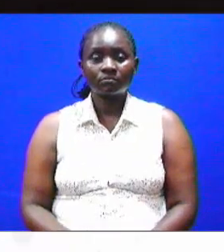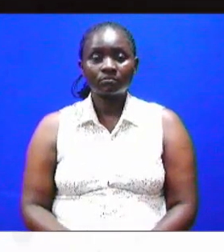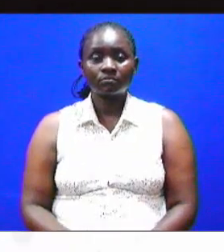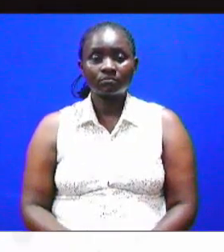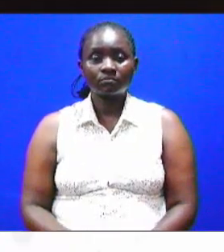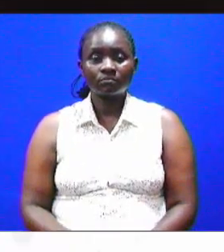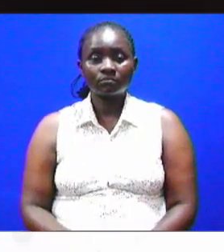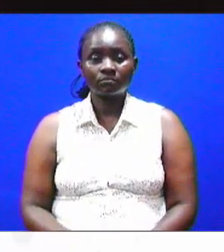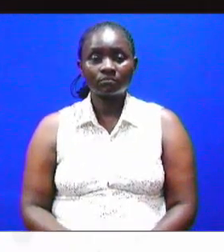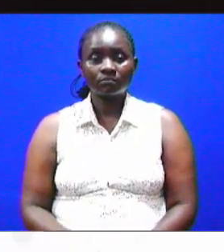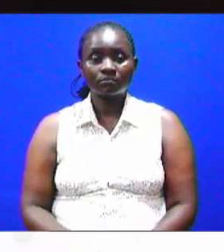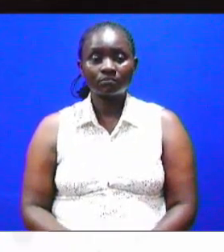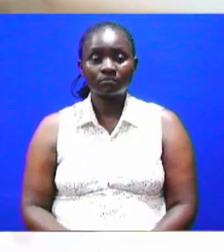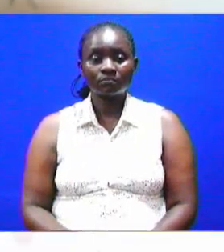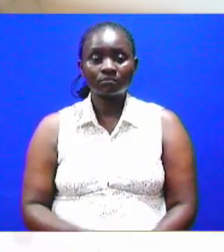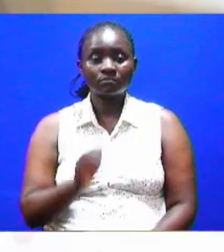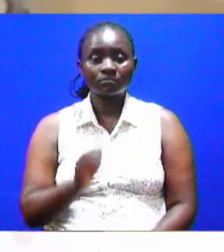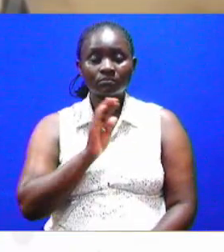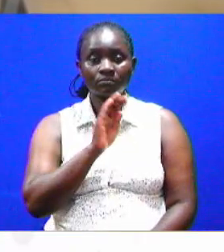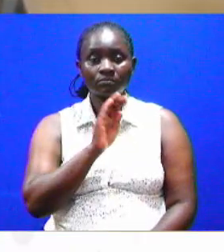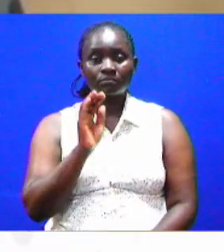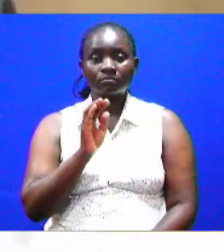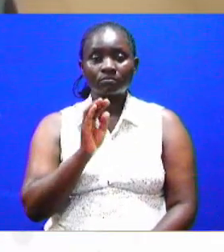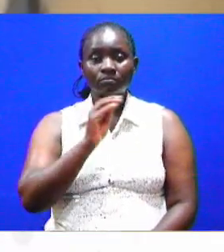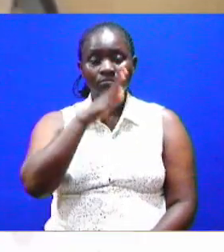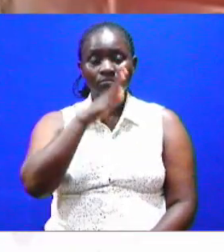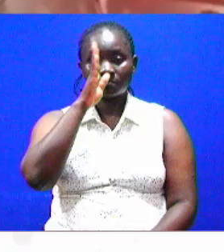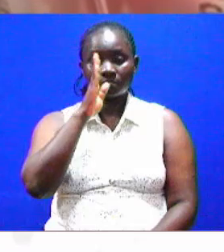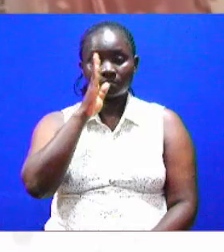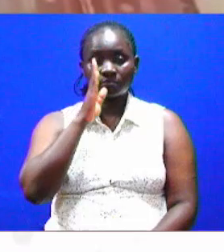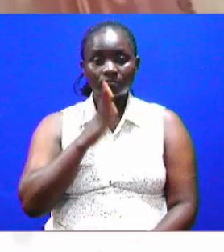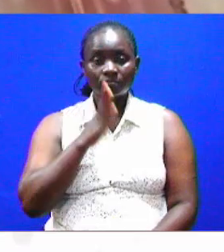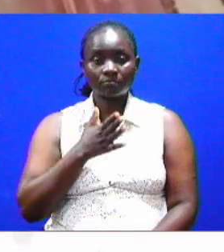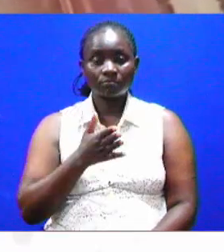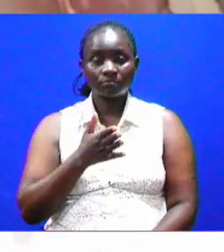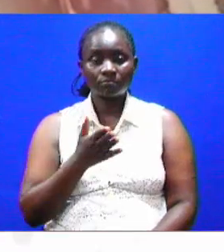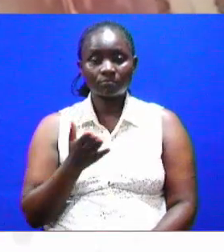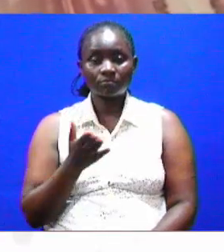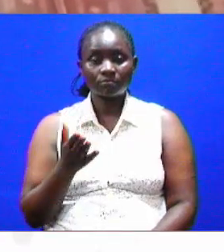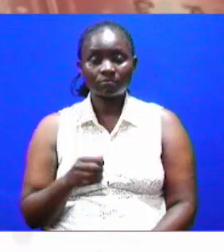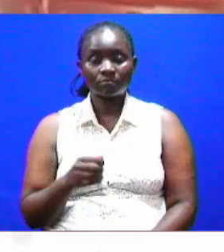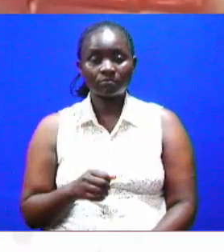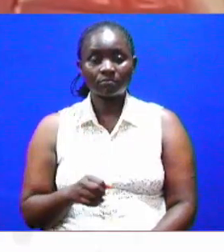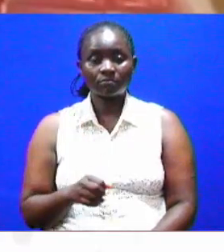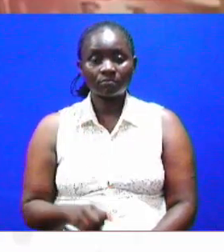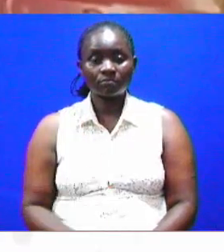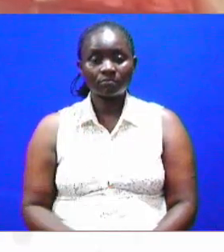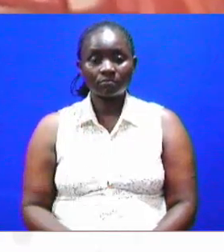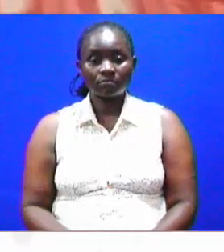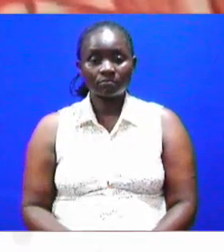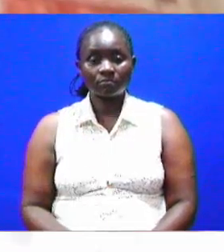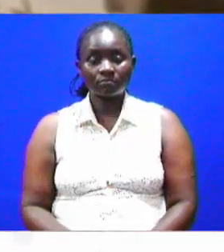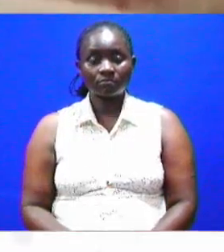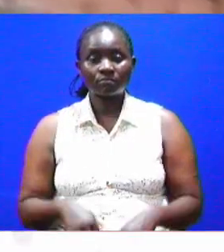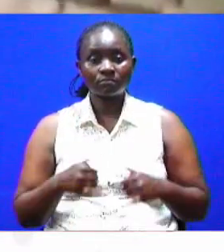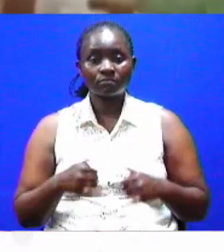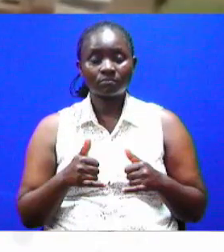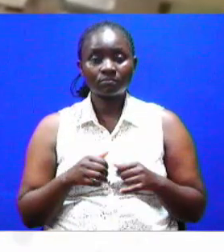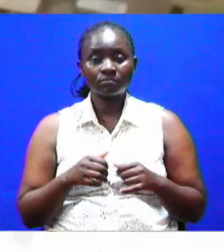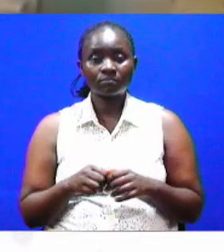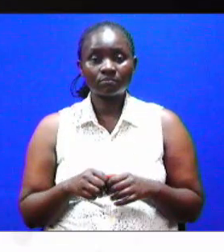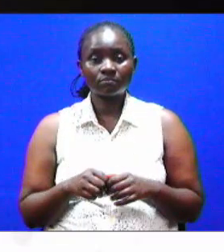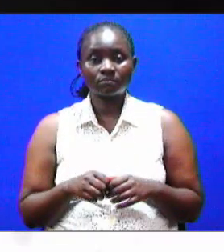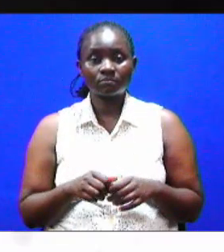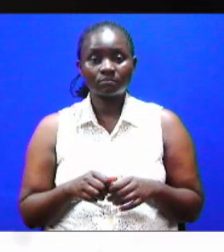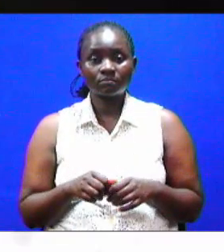toko musaberanga tiganya sana kumubekororo ndamoye omoyo yigamwete ono rinde tigake ndere botambe koreta